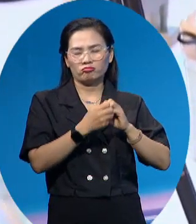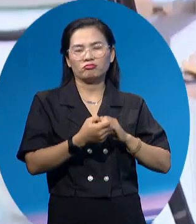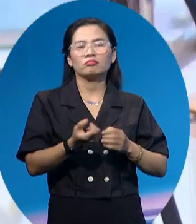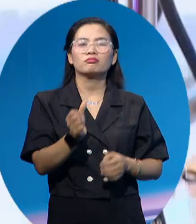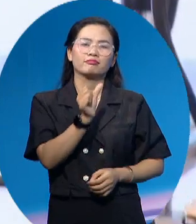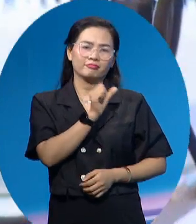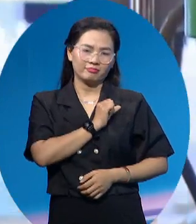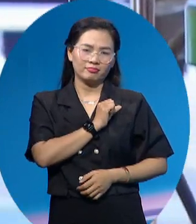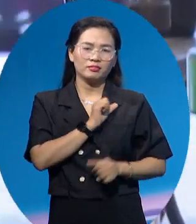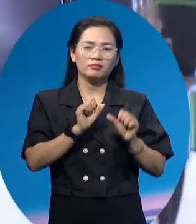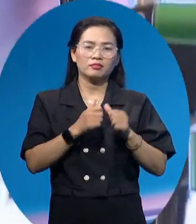đường tiêu hóa